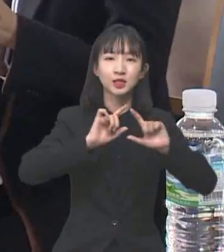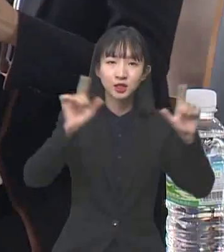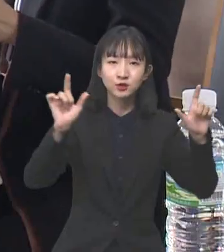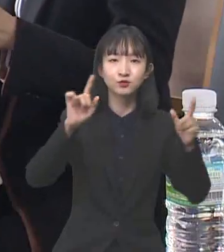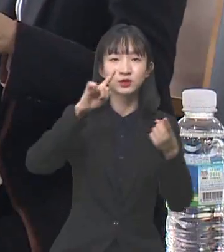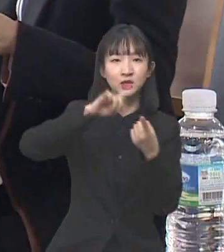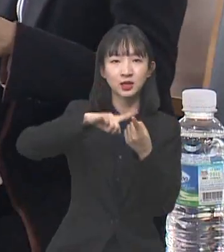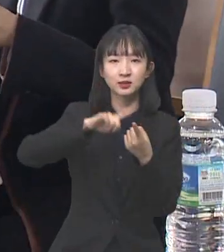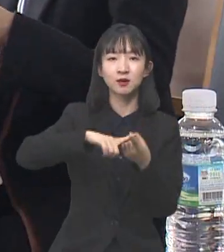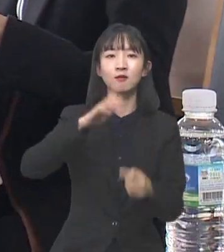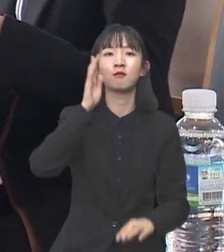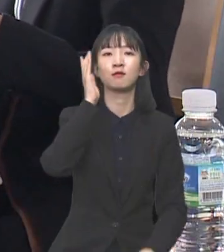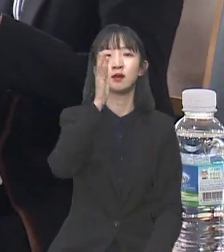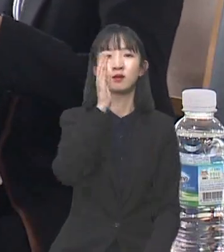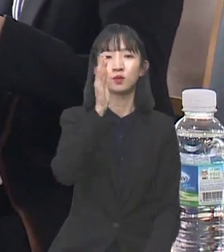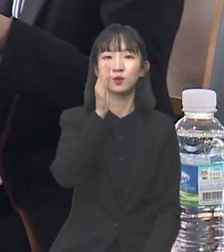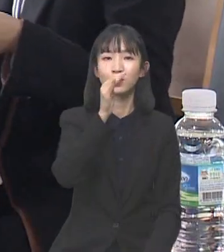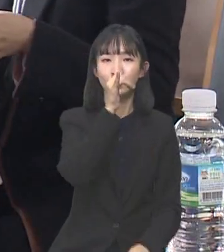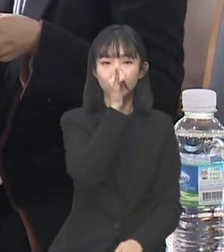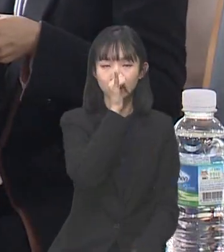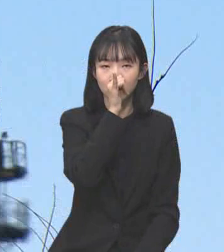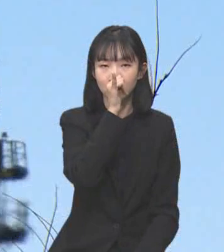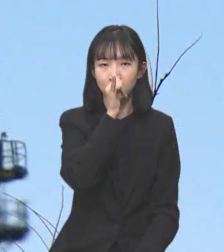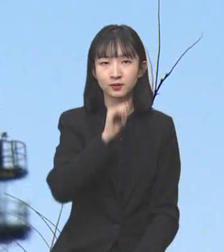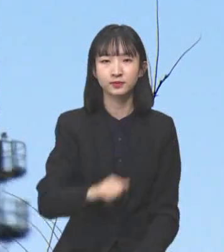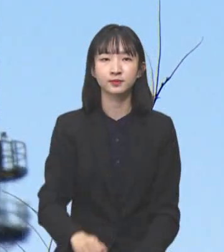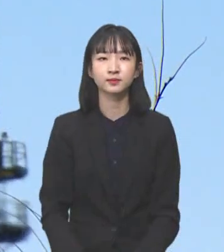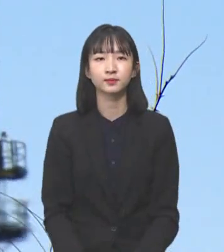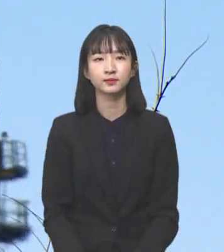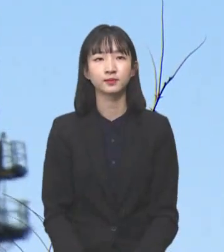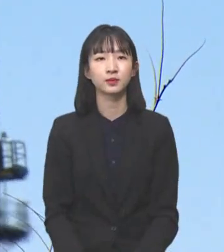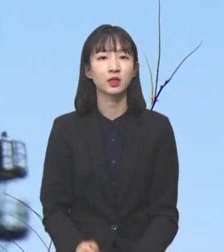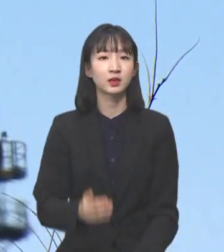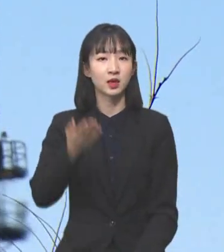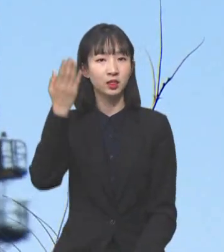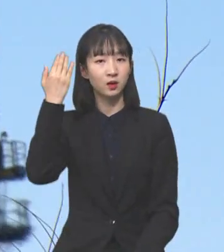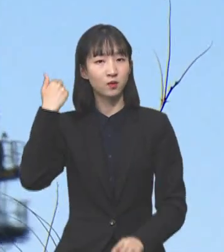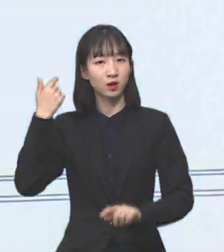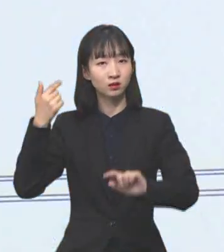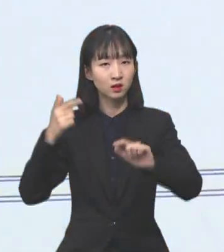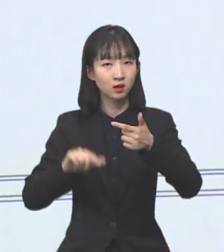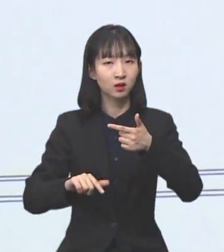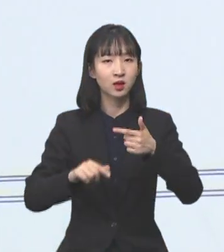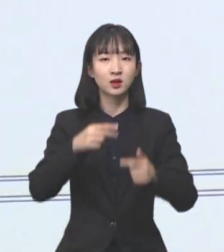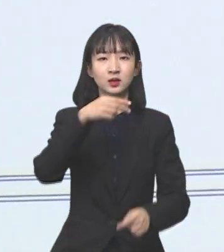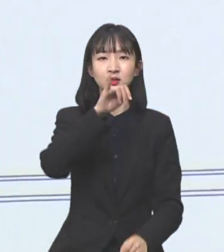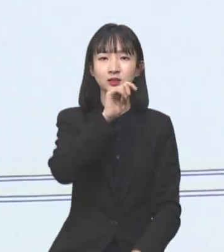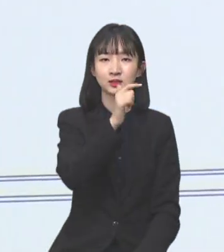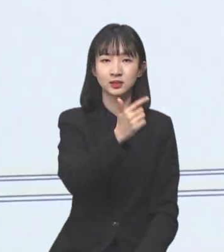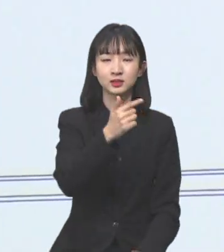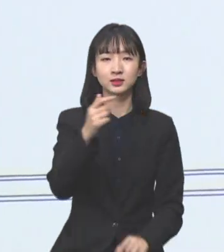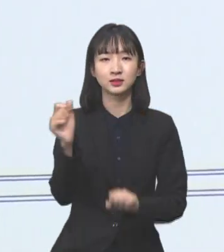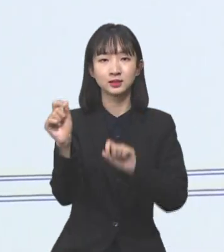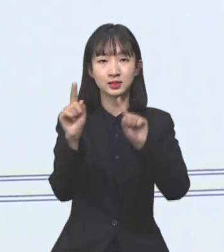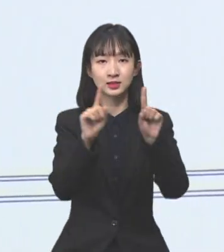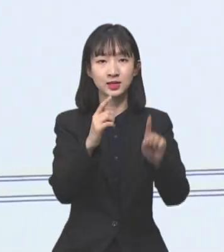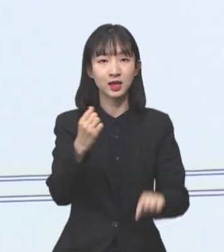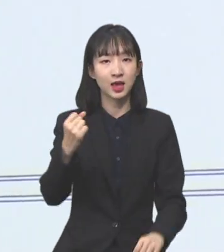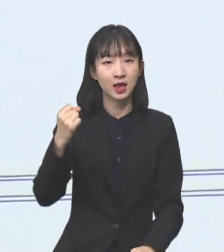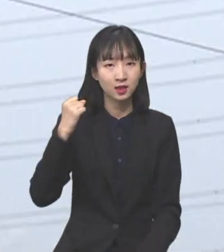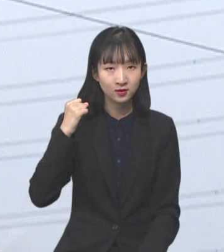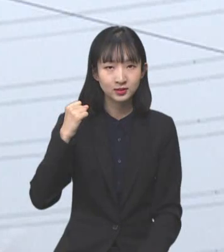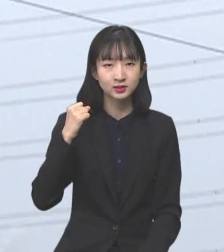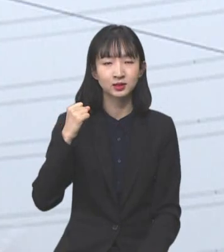강연을 진행했습니다 유대 사는 과거와 달리 신재생에너지로 의 전환과 기술 발전이